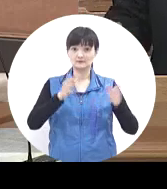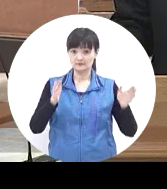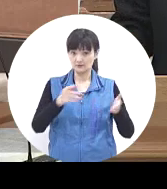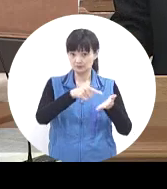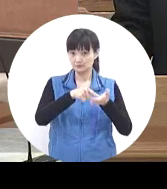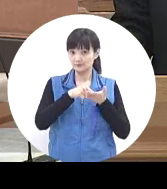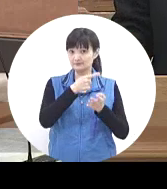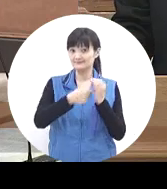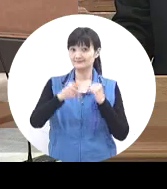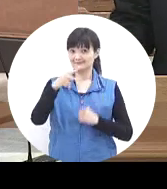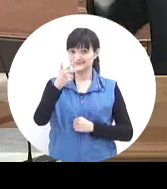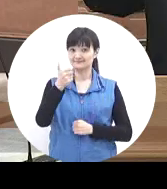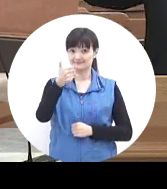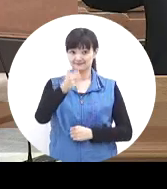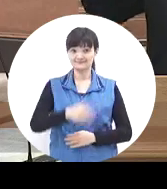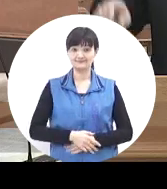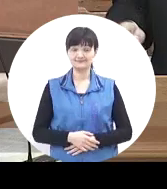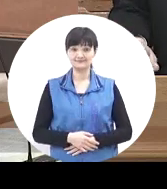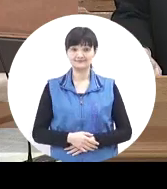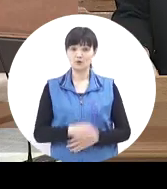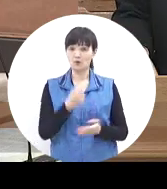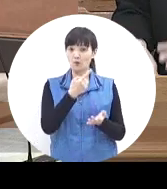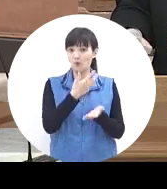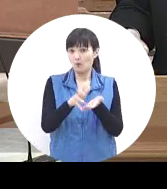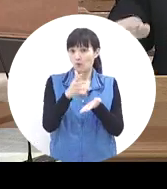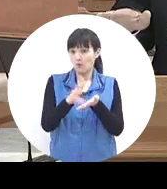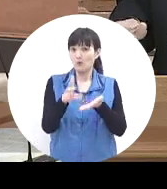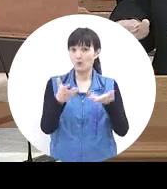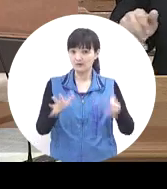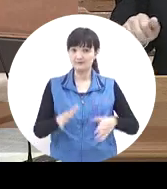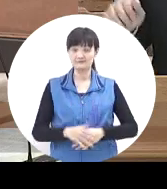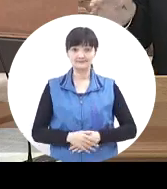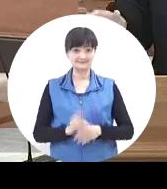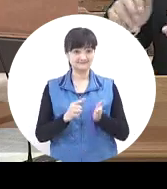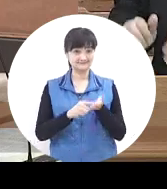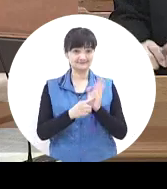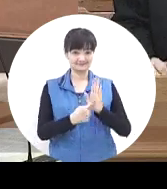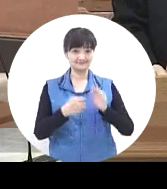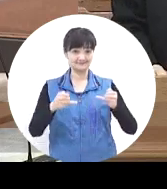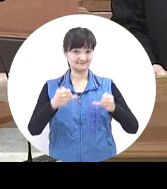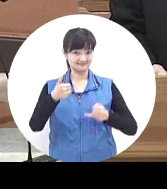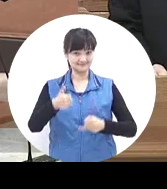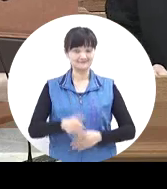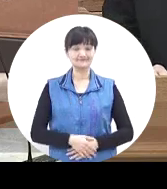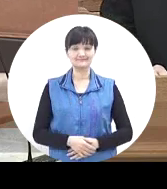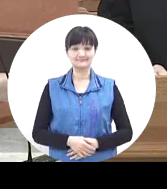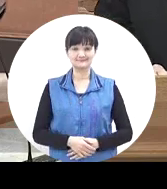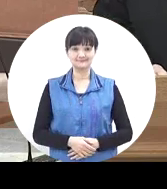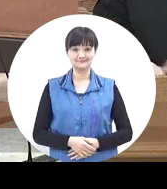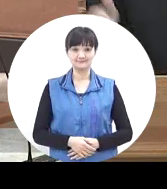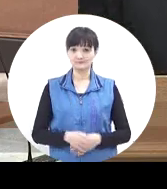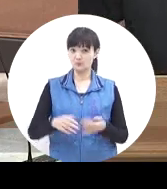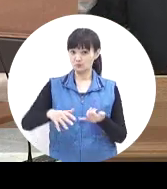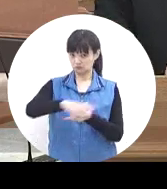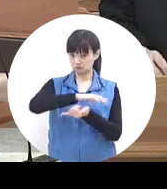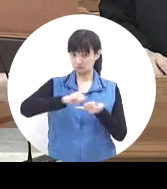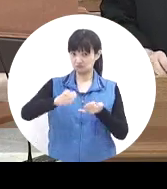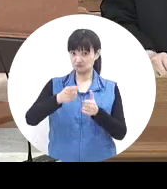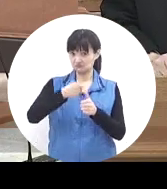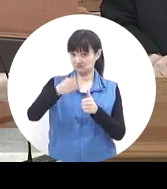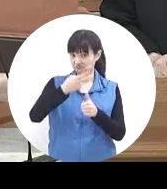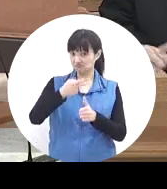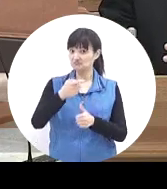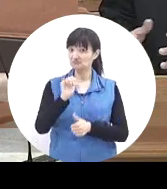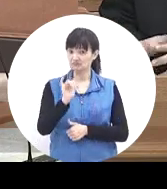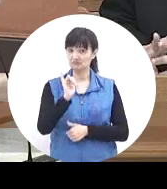750件， 750件， 所以量很大。所以表现非常的亮眼，非常的辛苦。 那应该是全国数一数二吧？ 当然是全国数